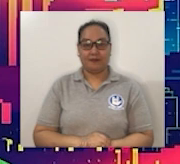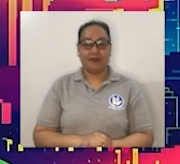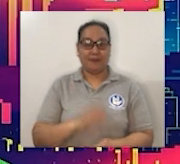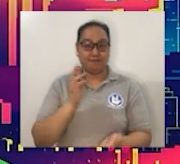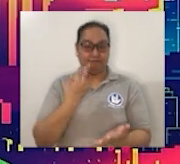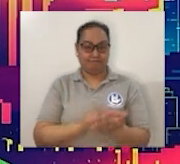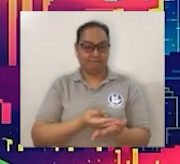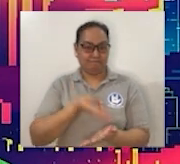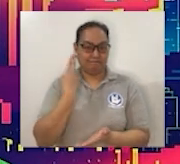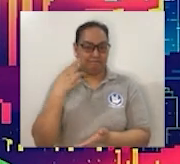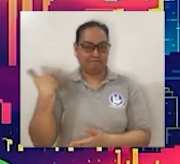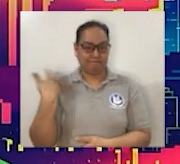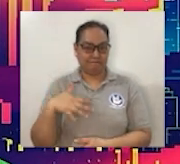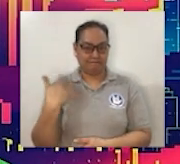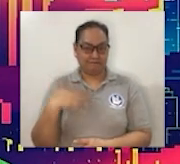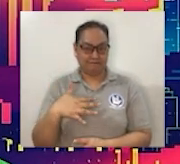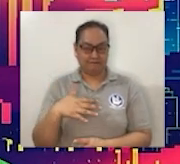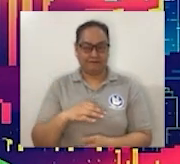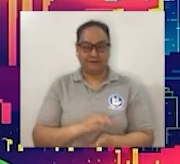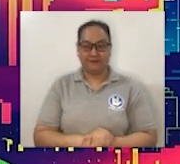Iyayamanin, di ba?